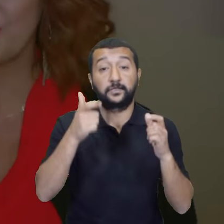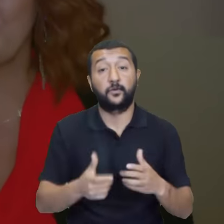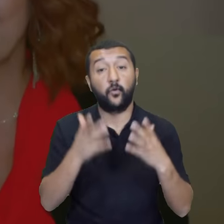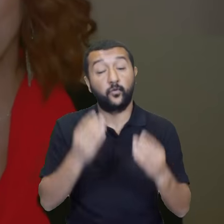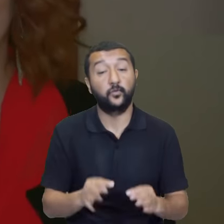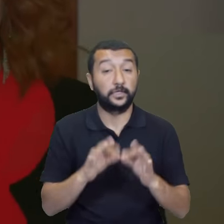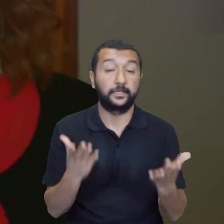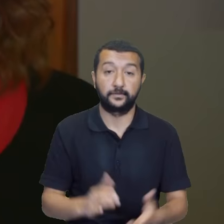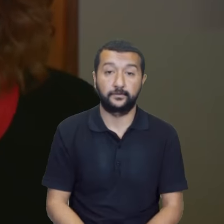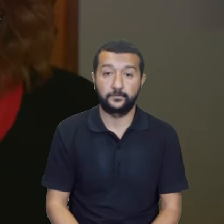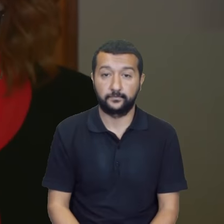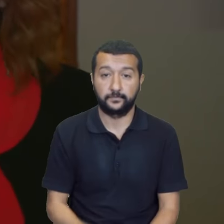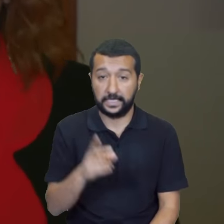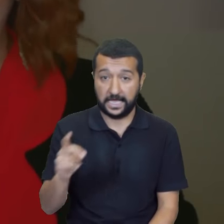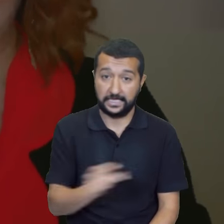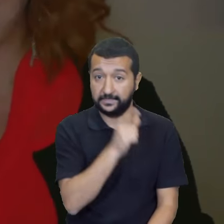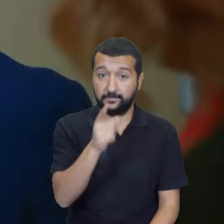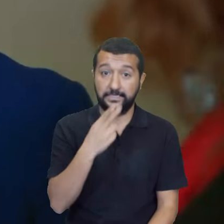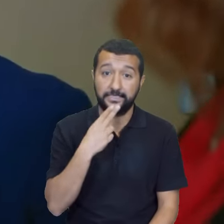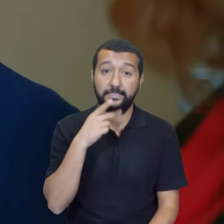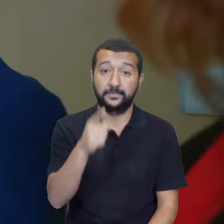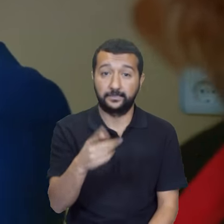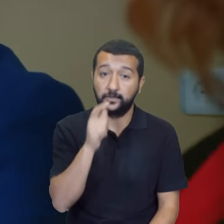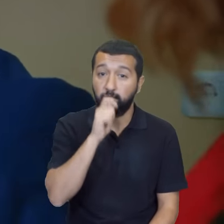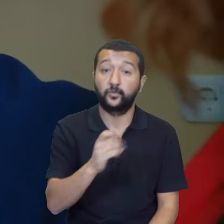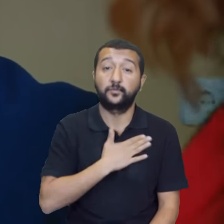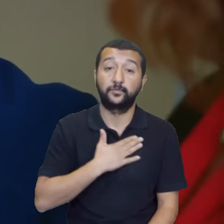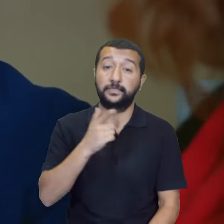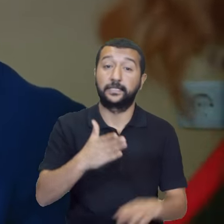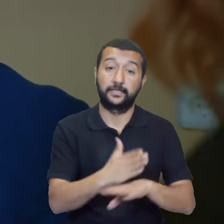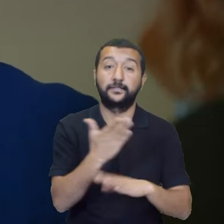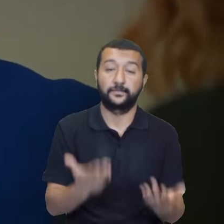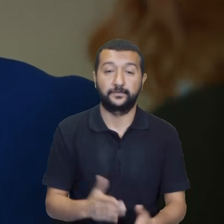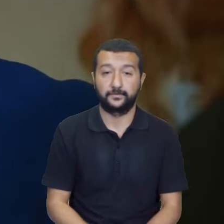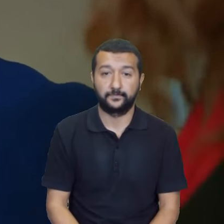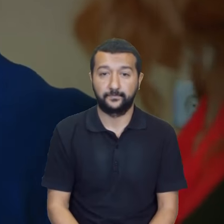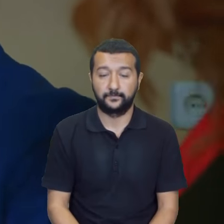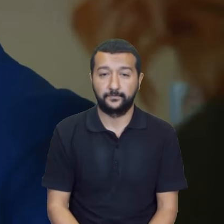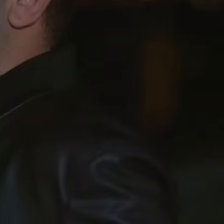seyran oluyordu? Kaçırdım kız seni. Sözlümsün artık.